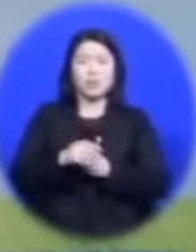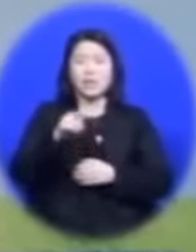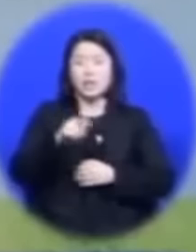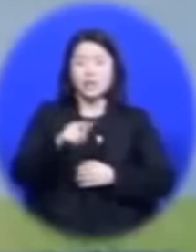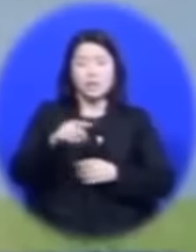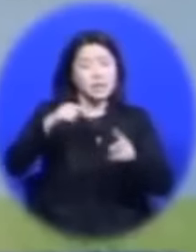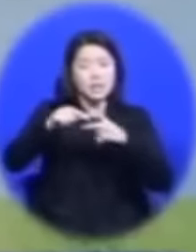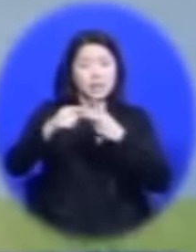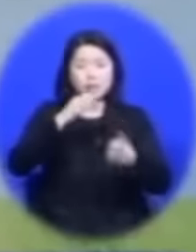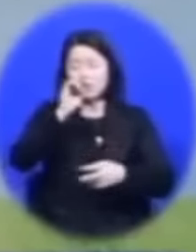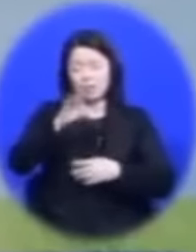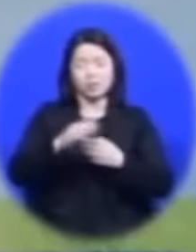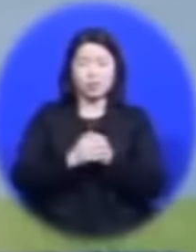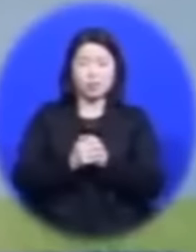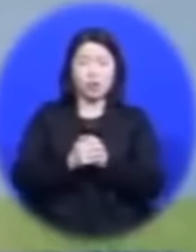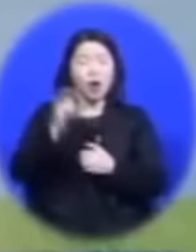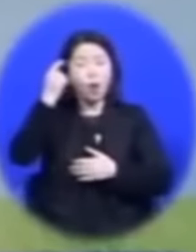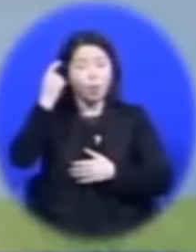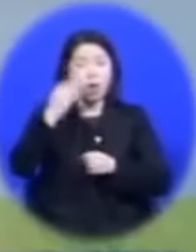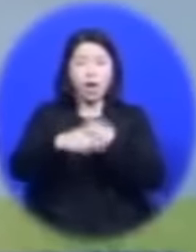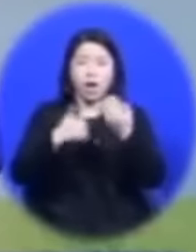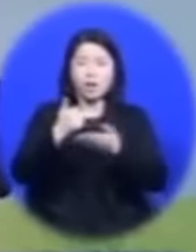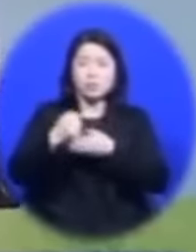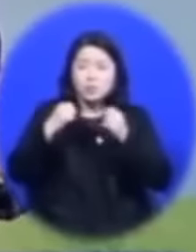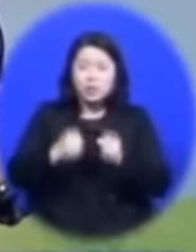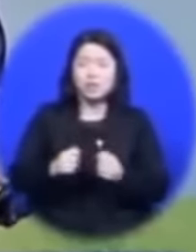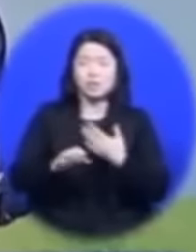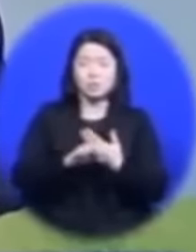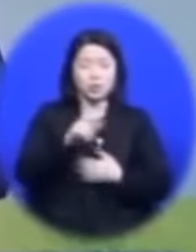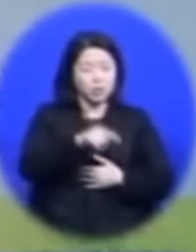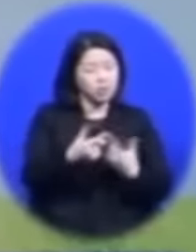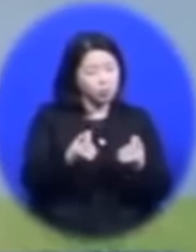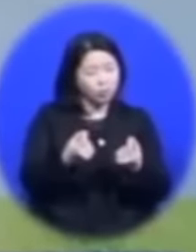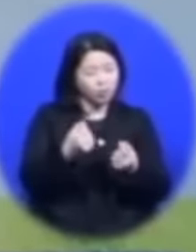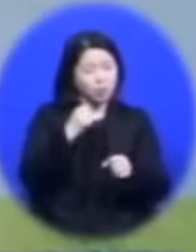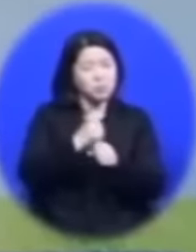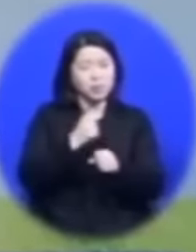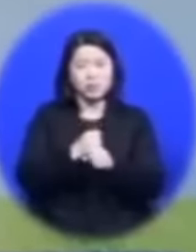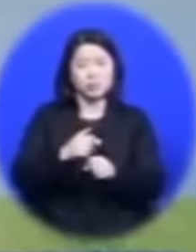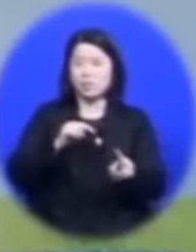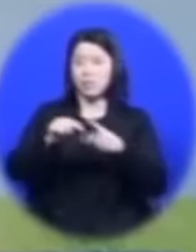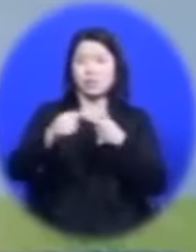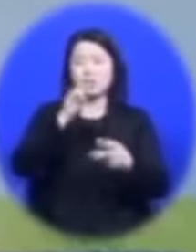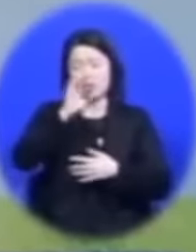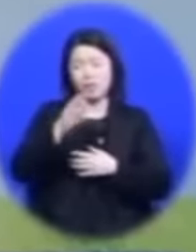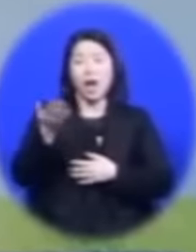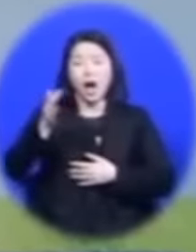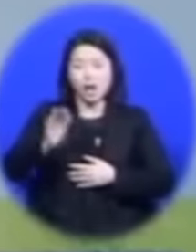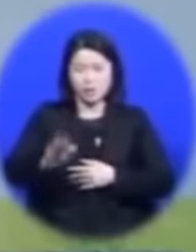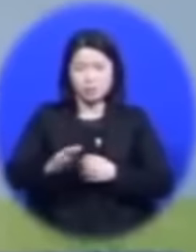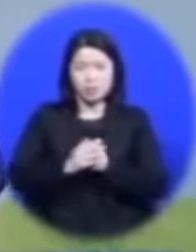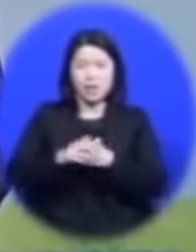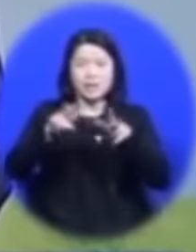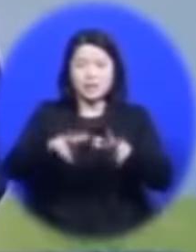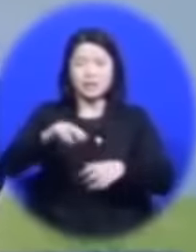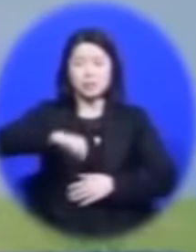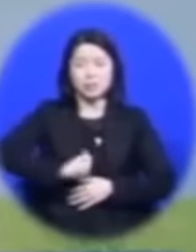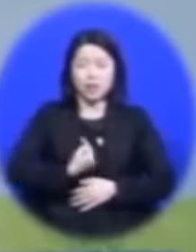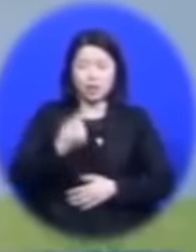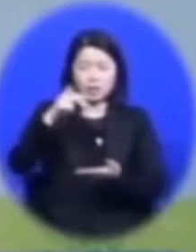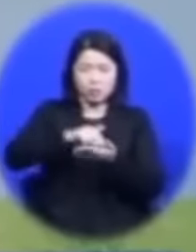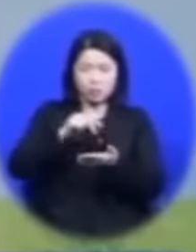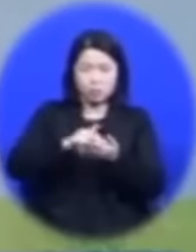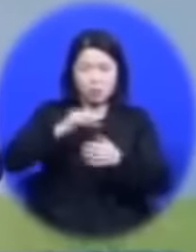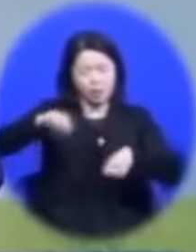이해는 안 됩니다. 왜 하나님이 계시면 나를 이렇게 만드실지 이해는 안 돼요. 그러나 지금 자기 처지가